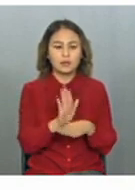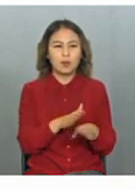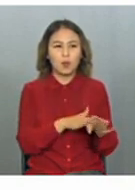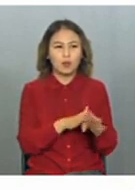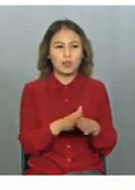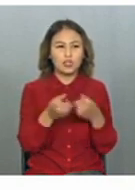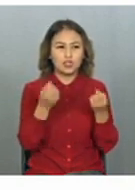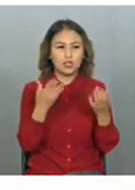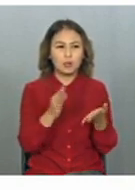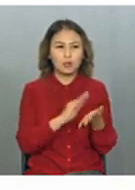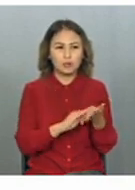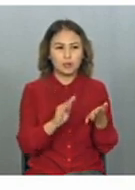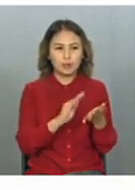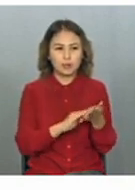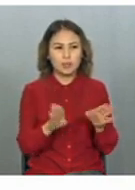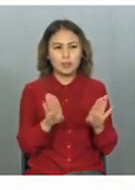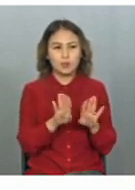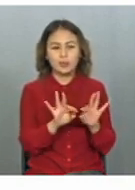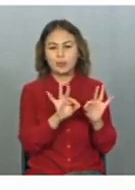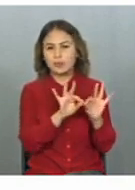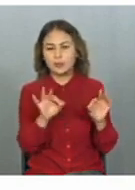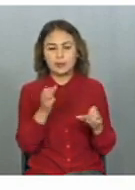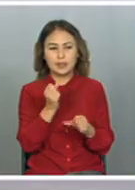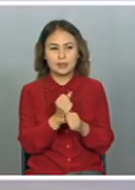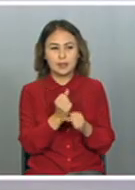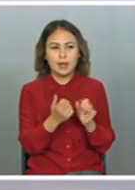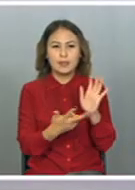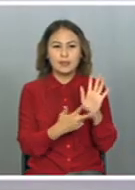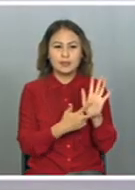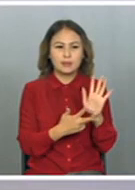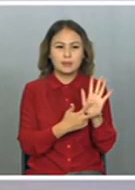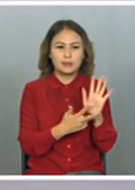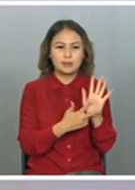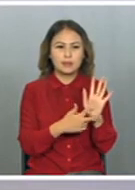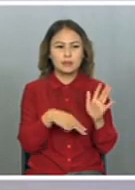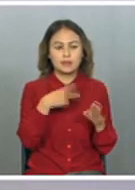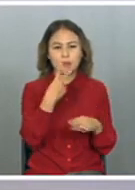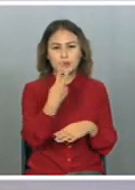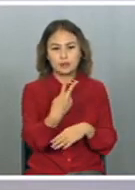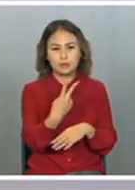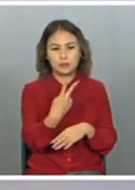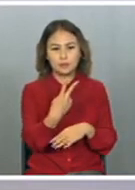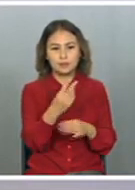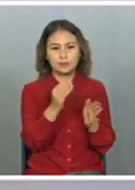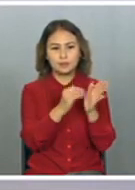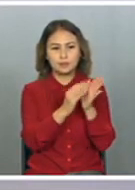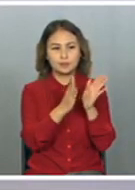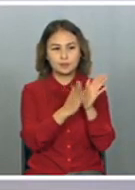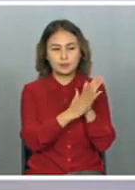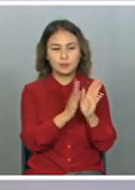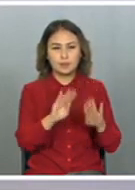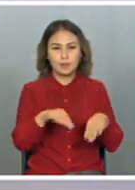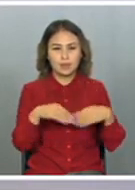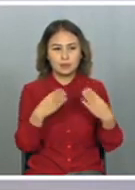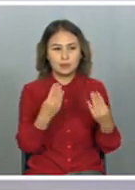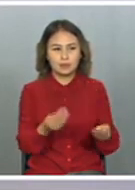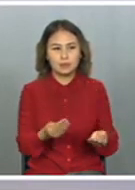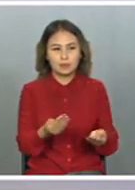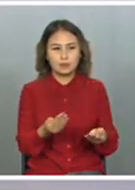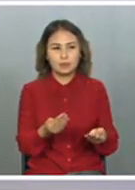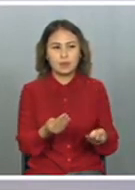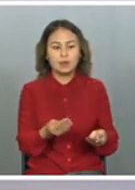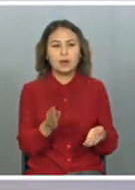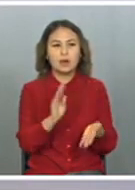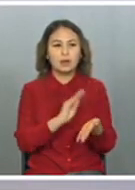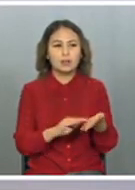Жай бөлшектерді координаттық сәуледе кескіндеңіз. Бірінші, 8'ден 2 бөлшегі берілген.